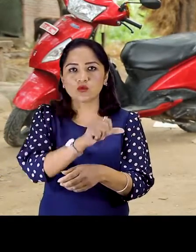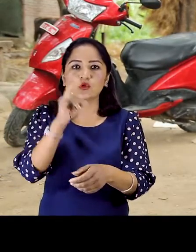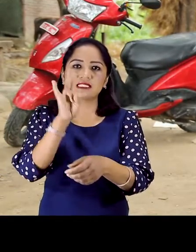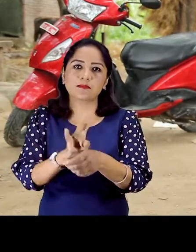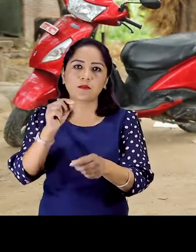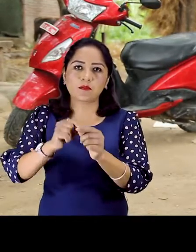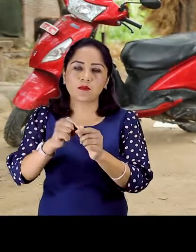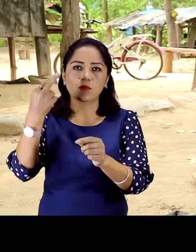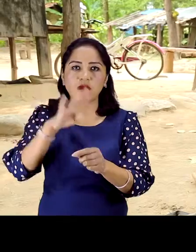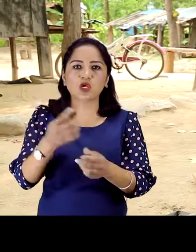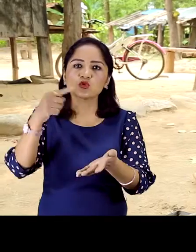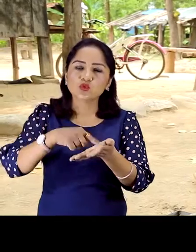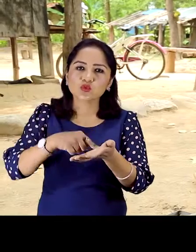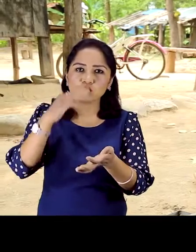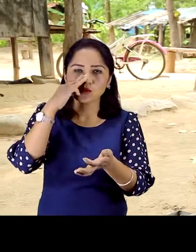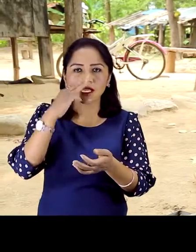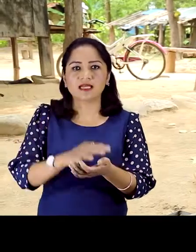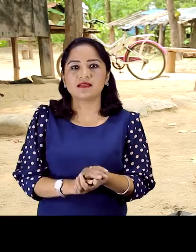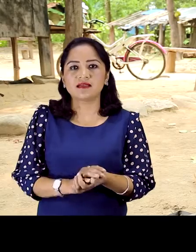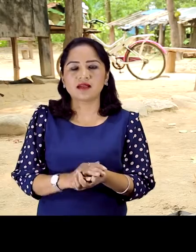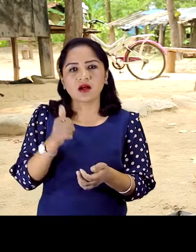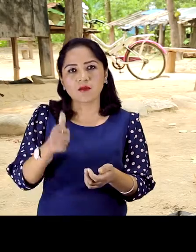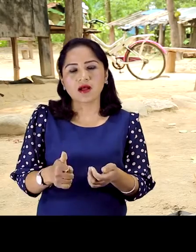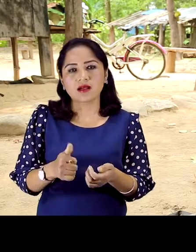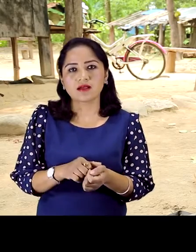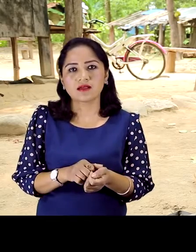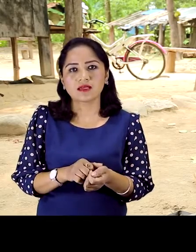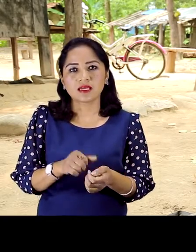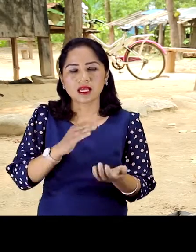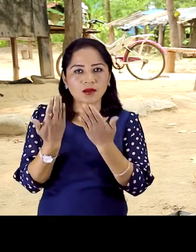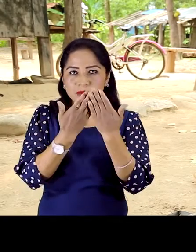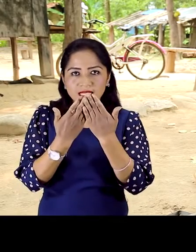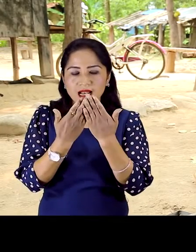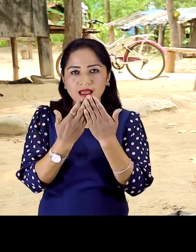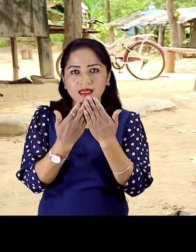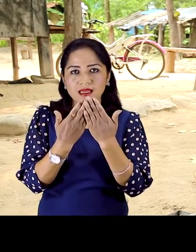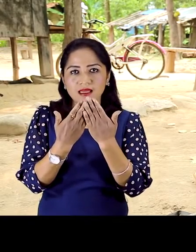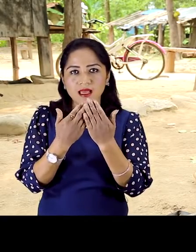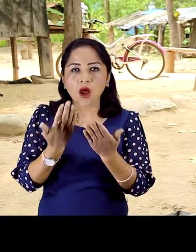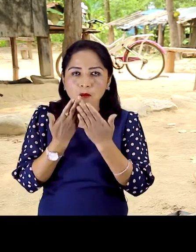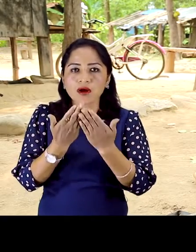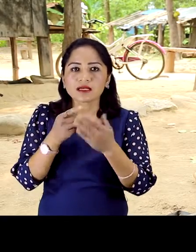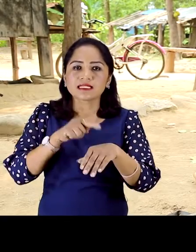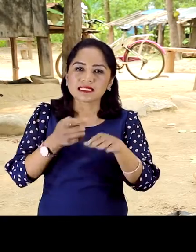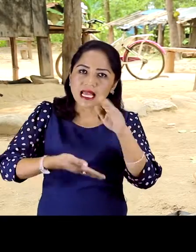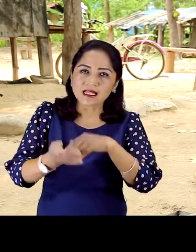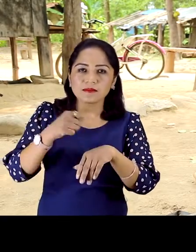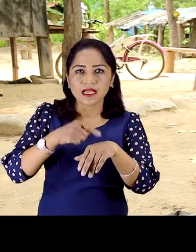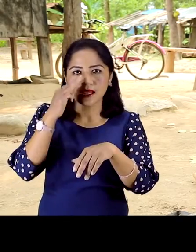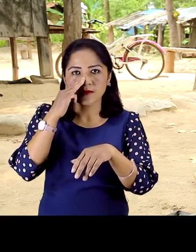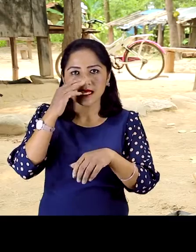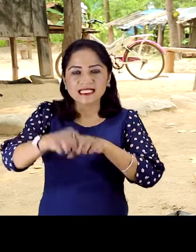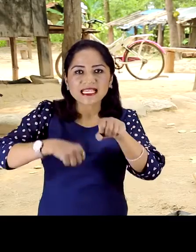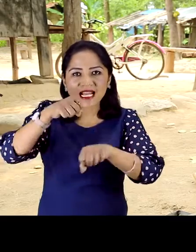उनको सिप बन्दे गयो। शुरुषूरु माँ विद्याले पडना जानता खेरी अब